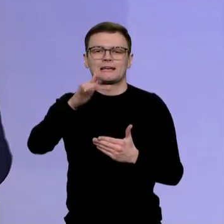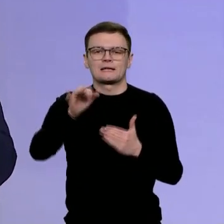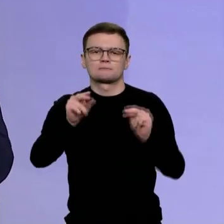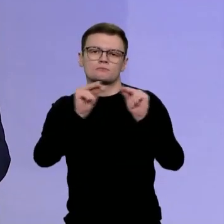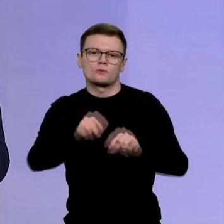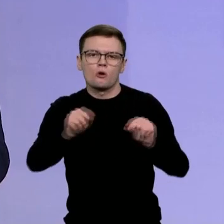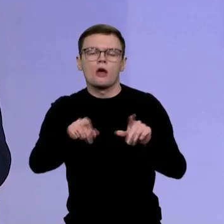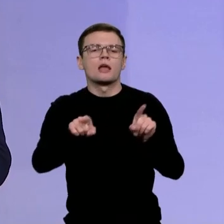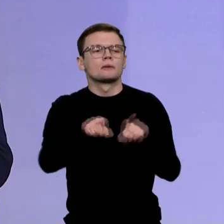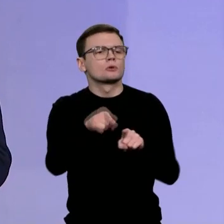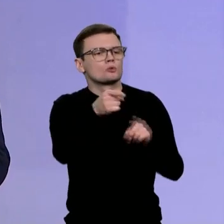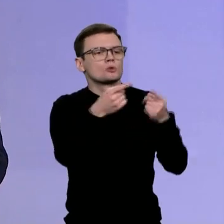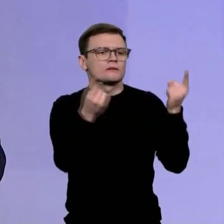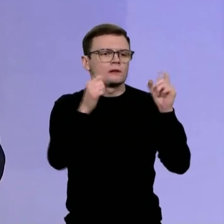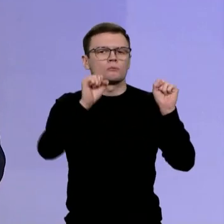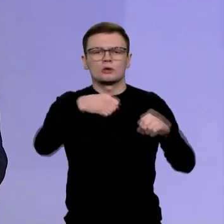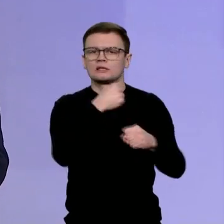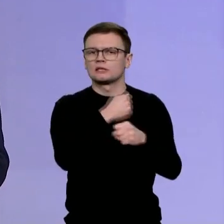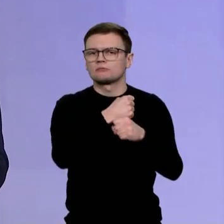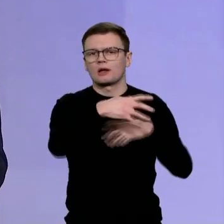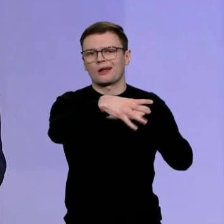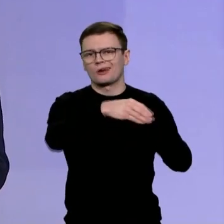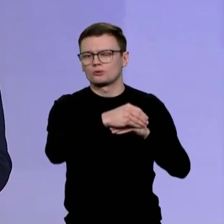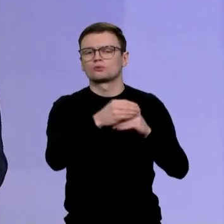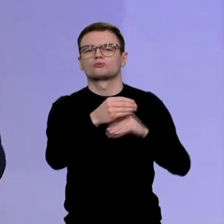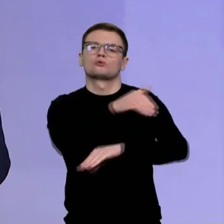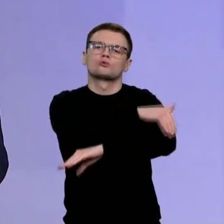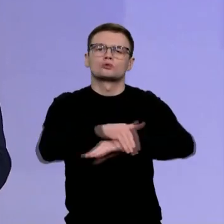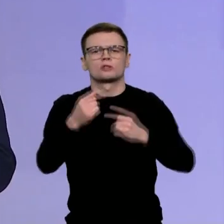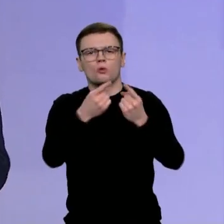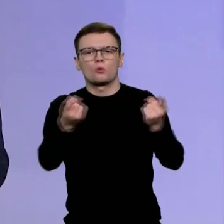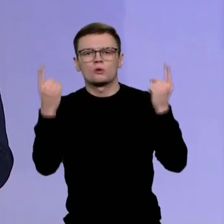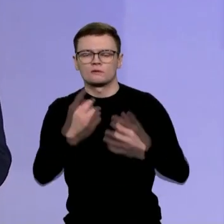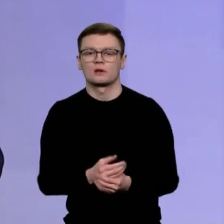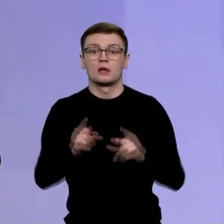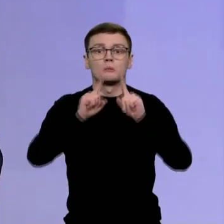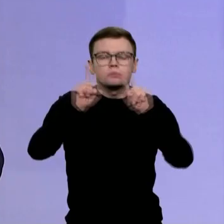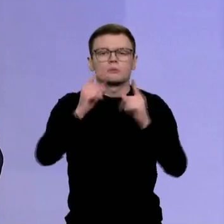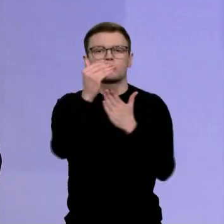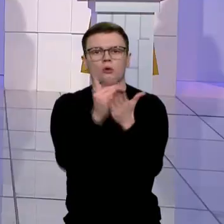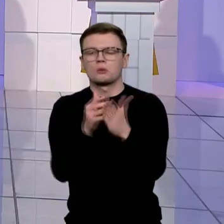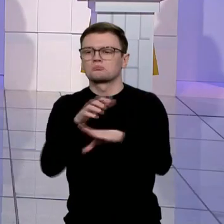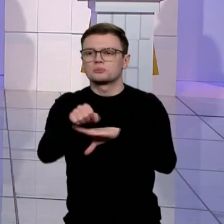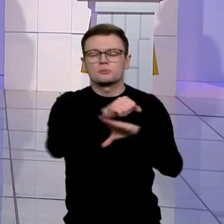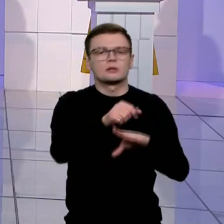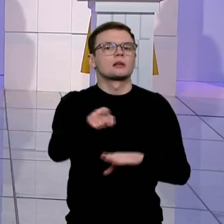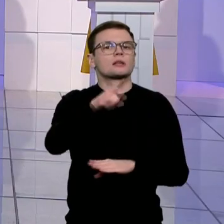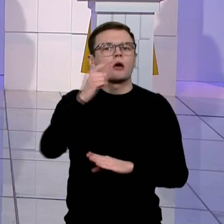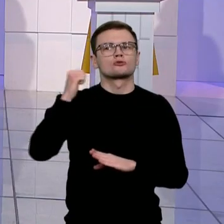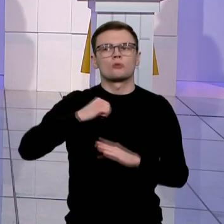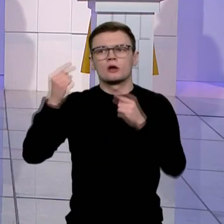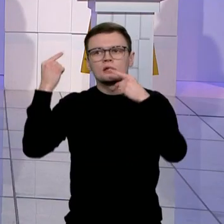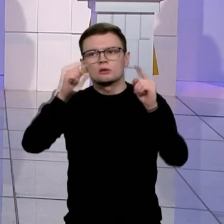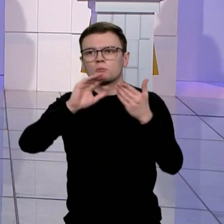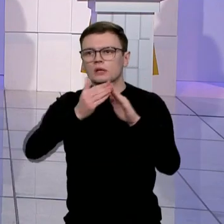na, įgyvendinti tam tikras unikalias programas, kurios, na, pritrauktų tuos jaunus žmonės ir iš kitų miestų.